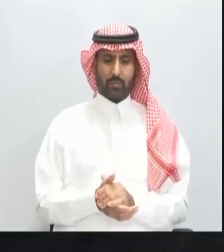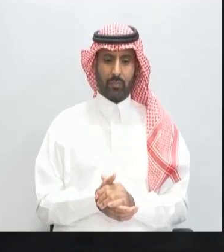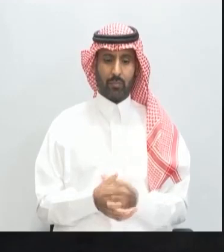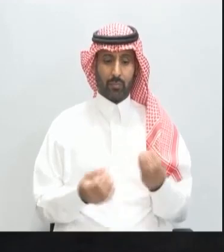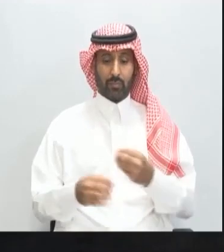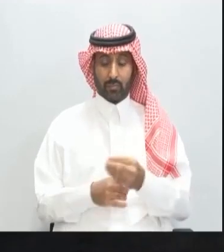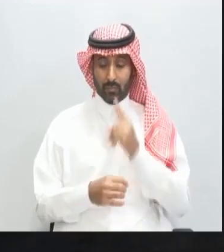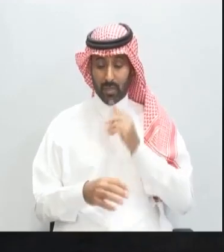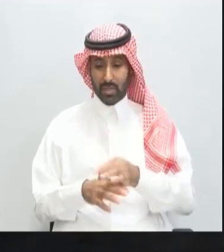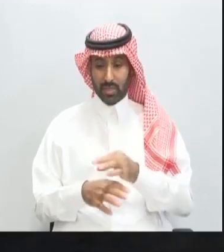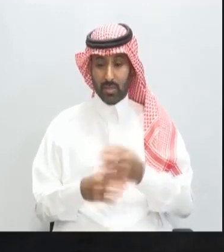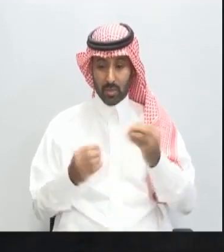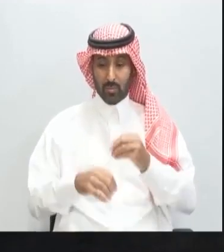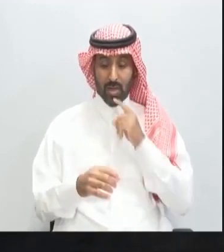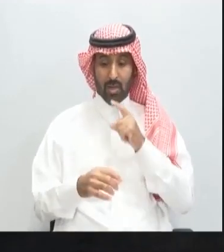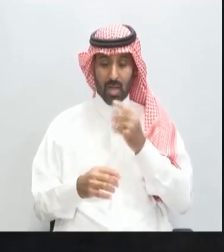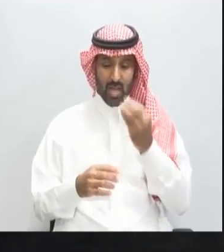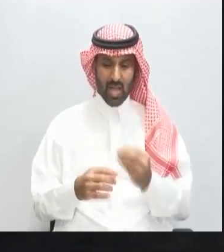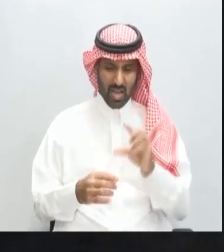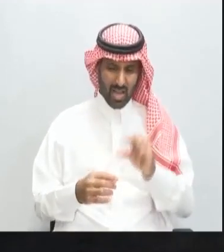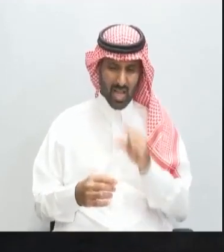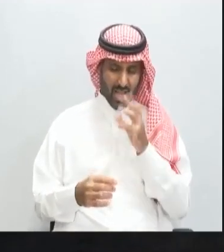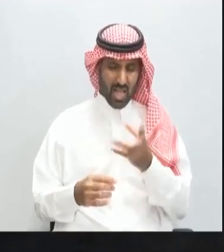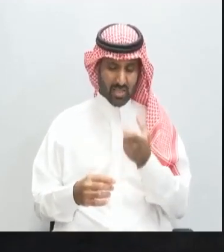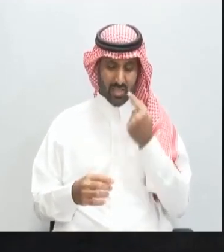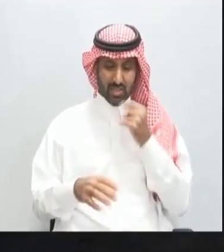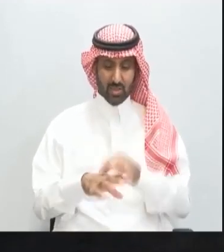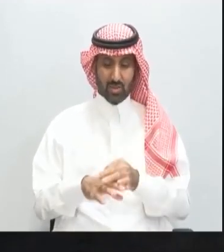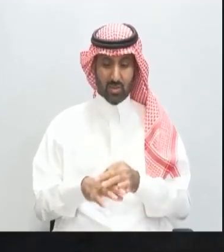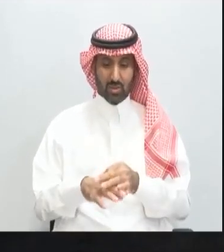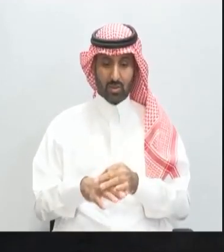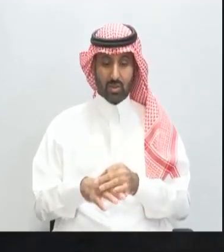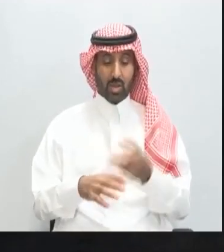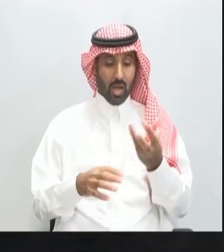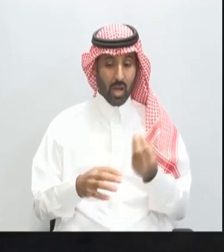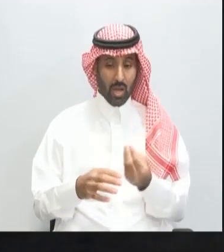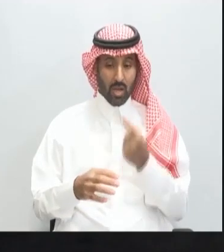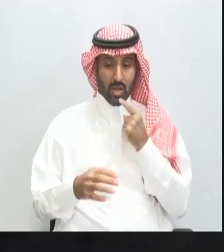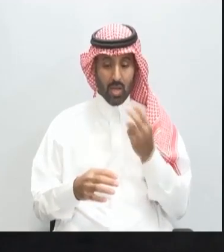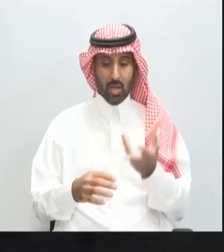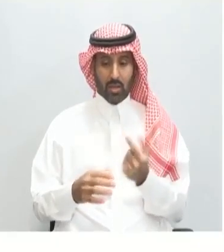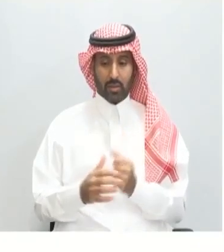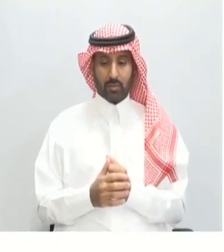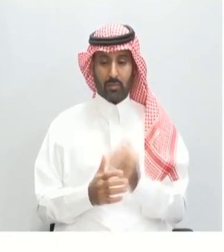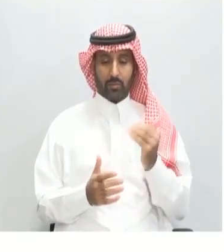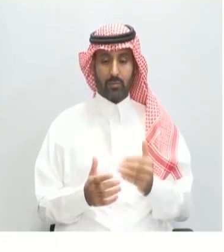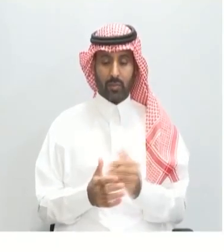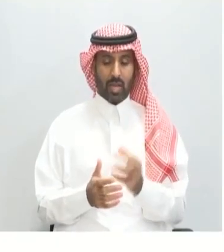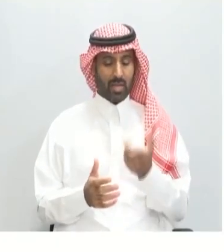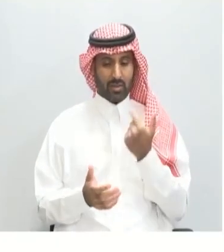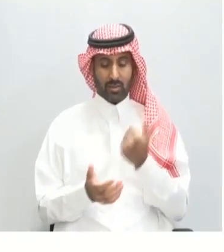الارواح البشريه وكلما قل عدد سكان ابناء وبنات الطلاب قل او قللت